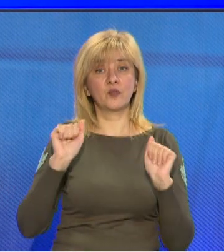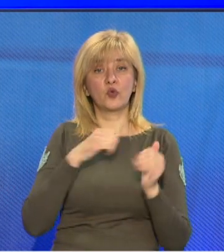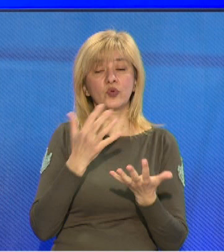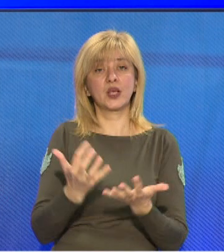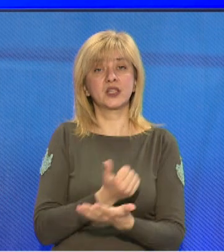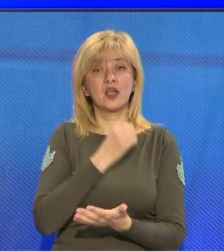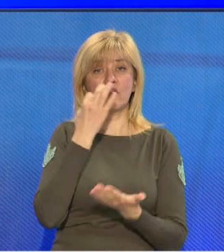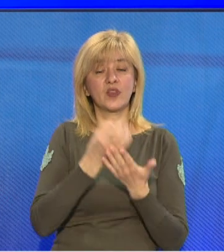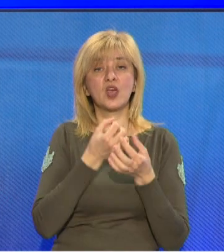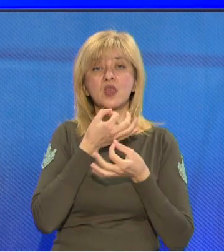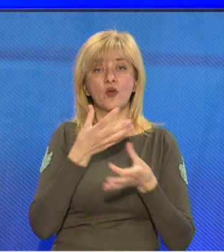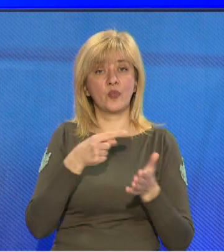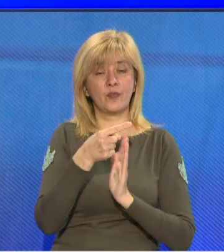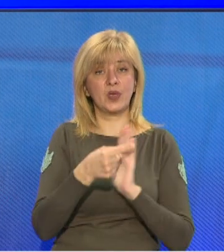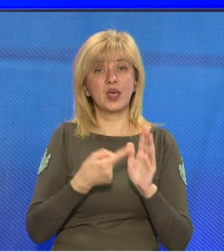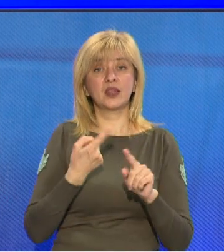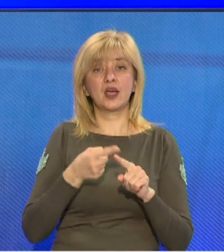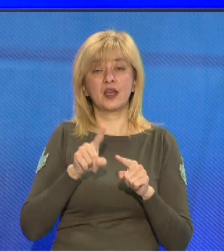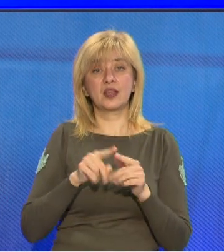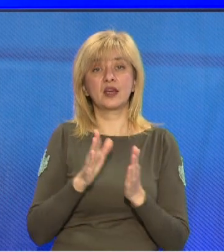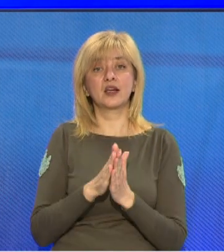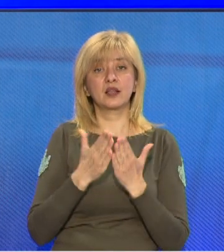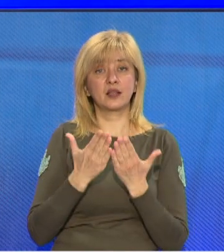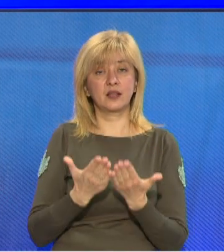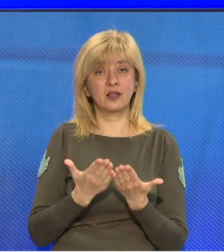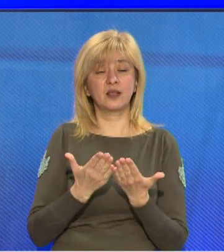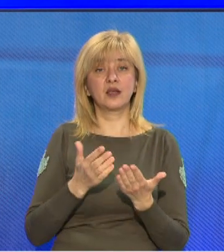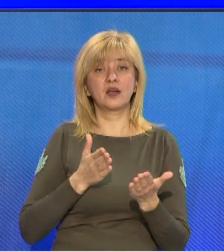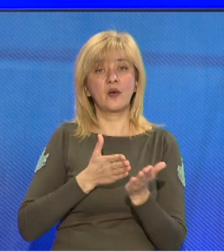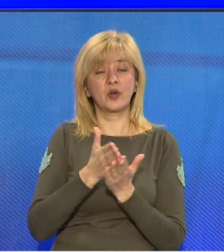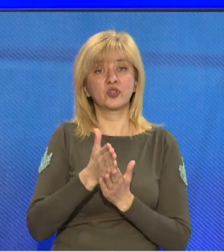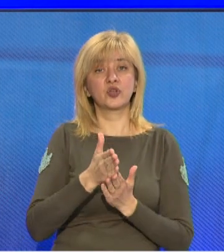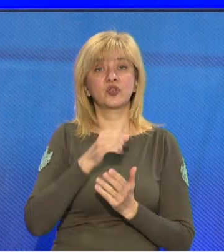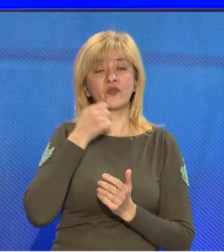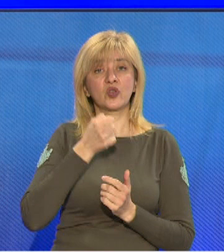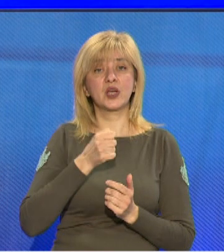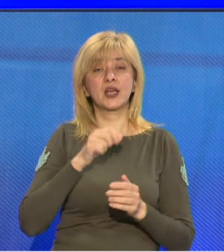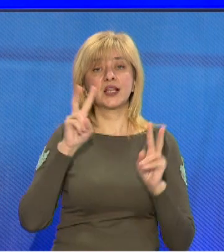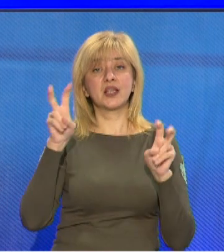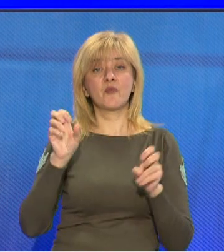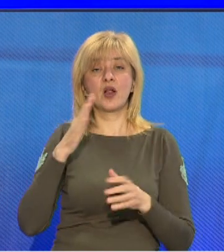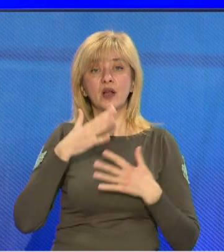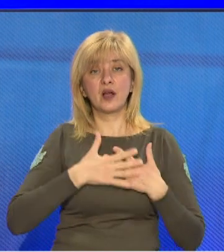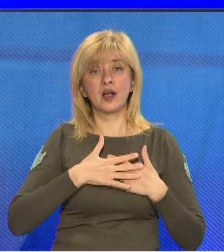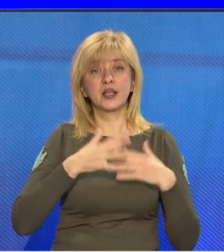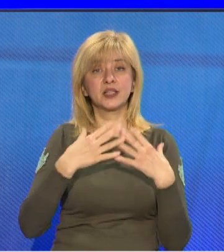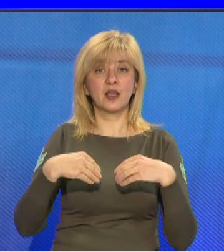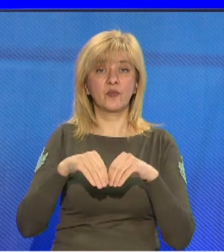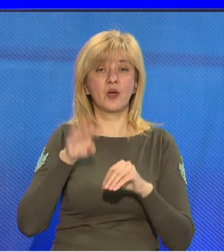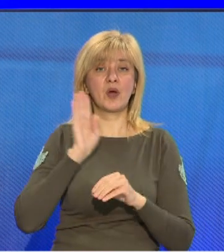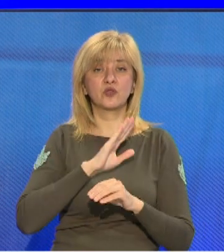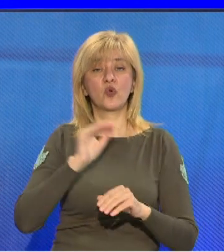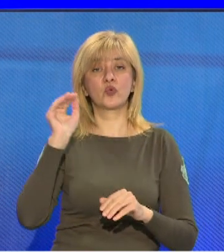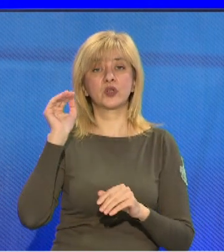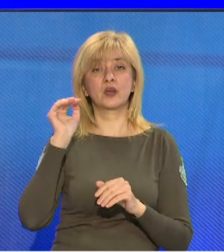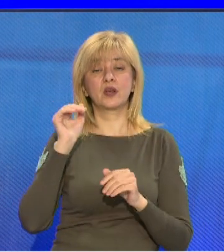пытанні. Да гэтай крыніцы ведаў звяртаюцца і дарослыя. Тэма кахання, сям'і, бацькоўства і мацярынства – адна з тых, што ніколі